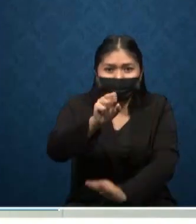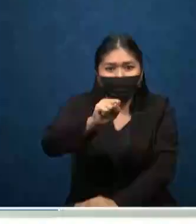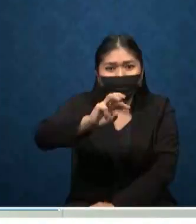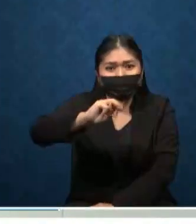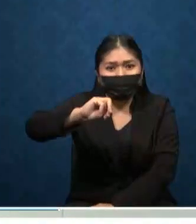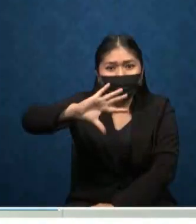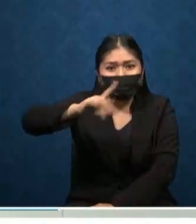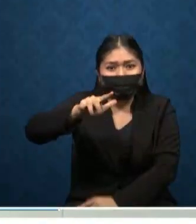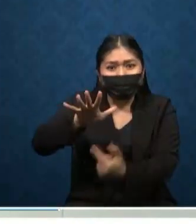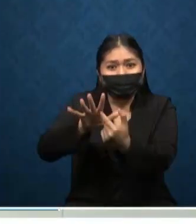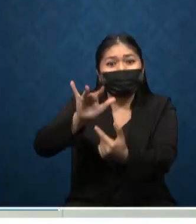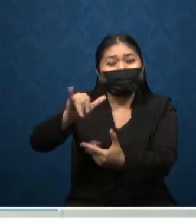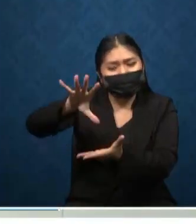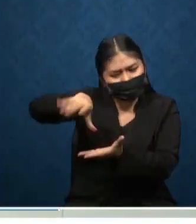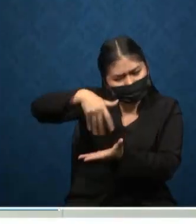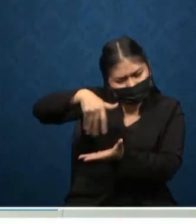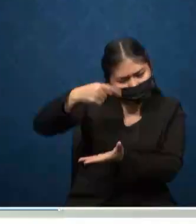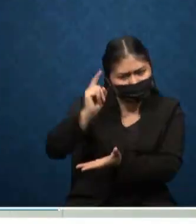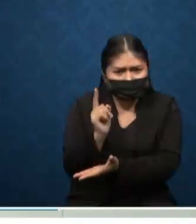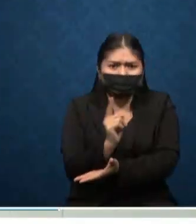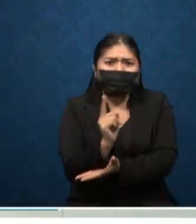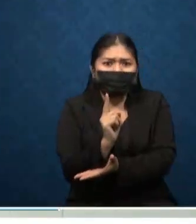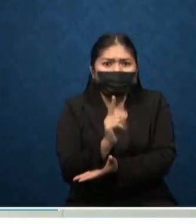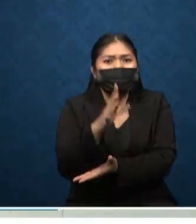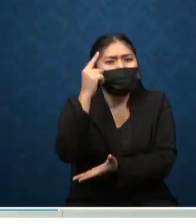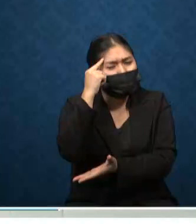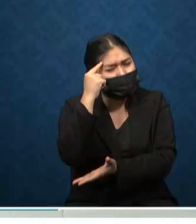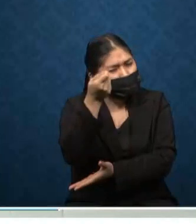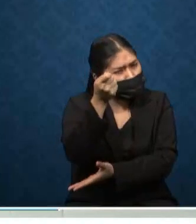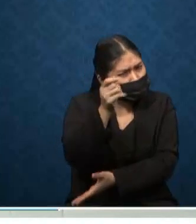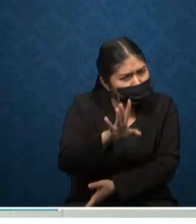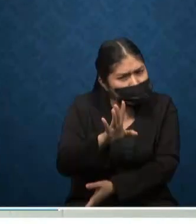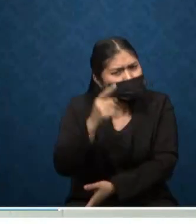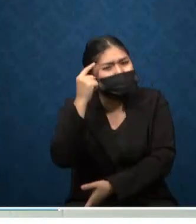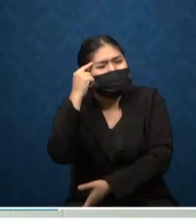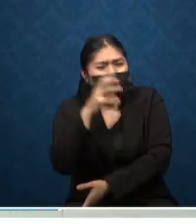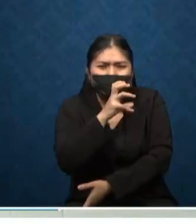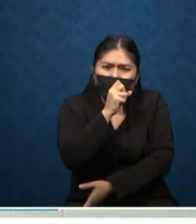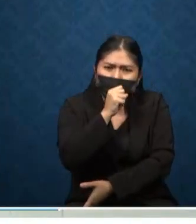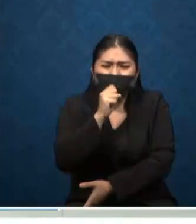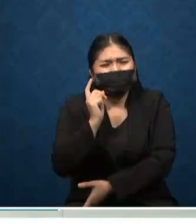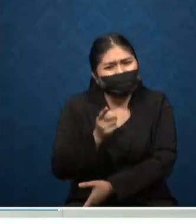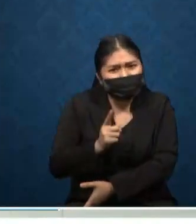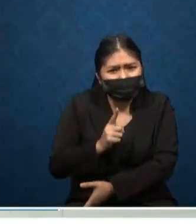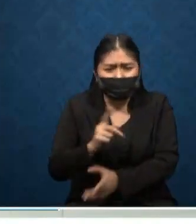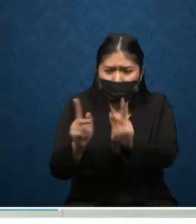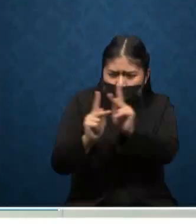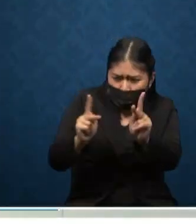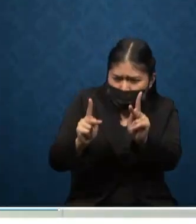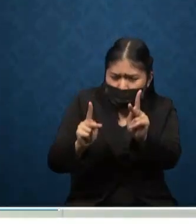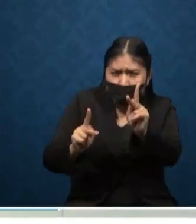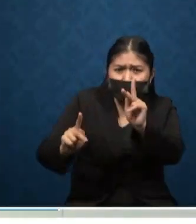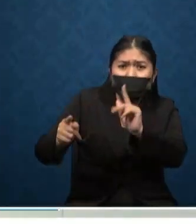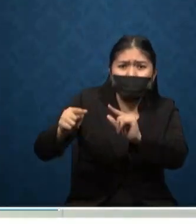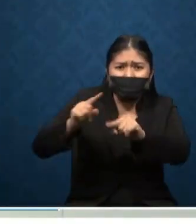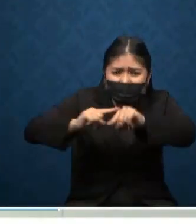หลายเนี่ยท่านได้พูดถึงเรื่องการที่จะพยายามน่าจะหาโมเดลมาลองดูความจริงในเบื้องต้นเราได้คุยกับศูนย์มนุษยวิทยา